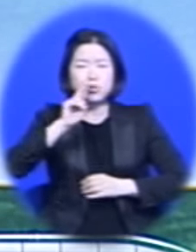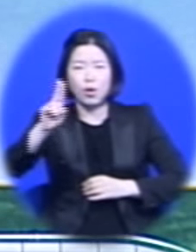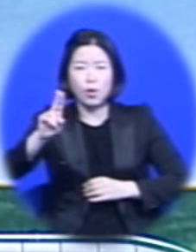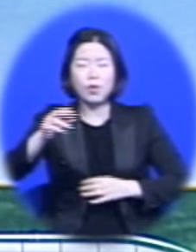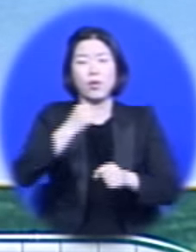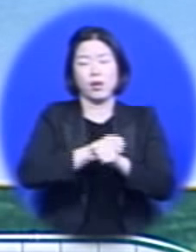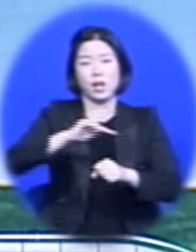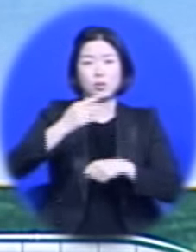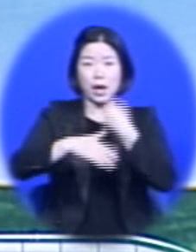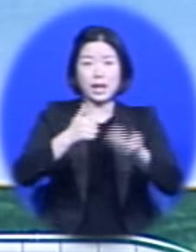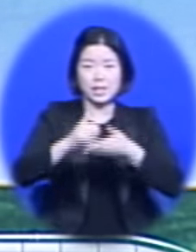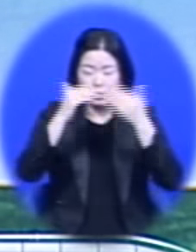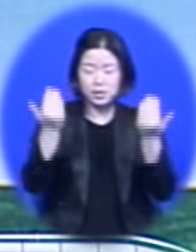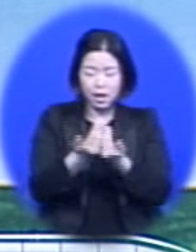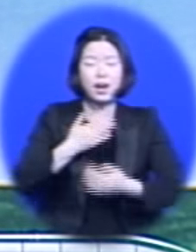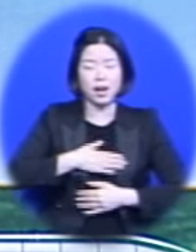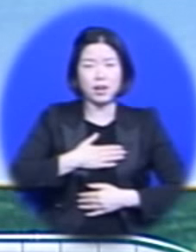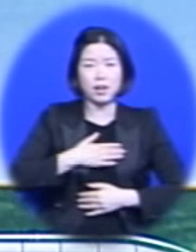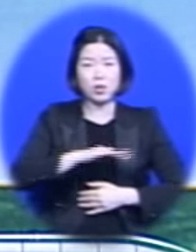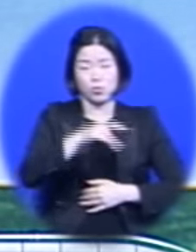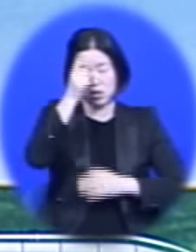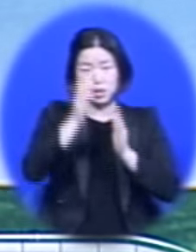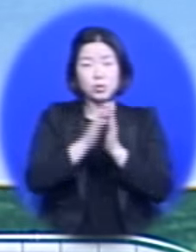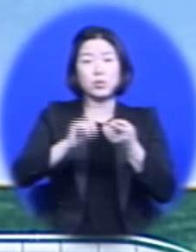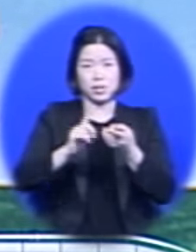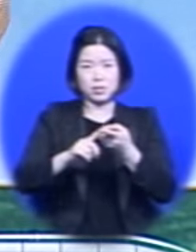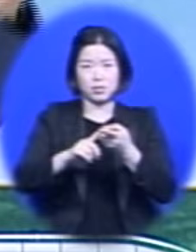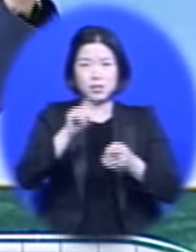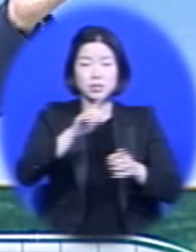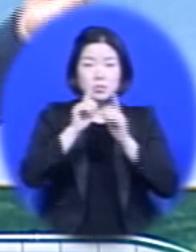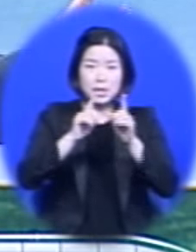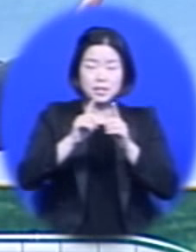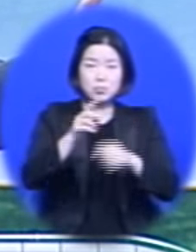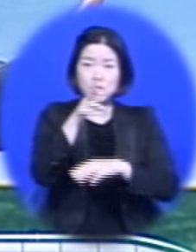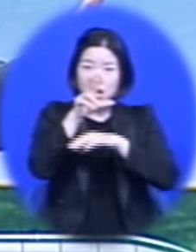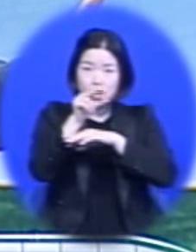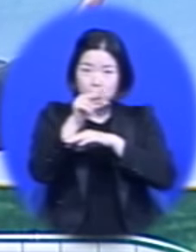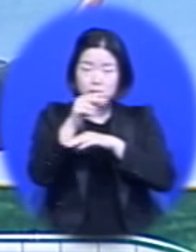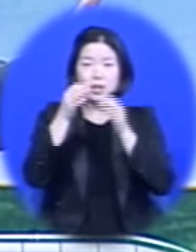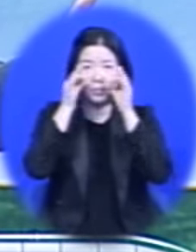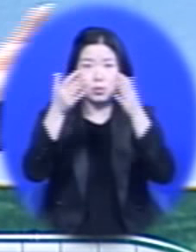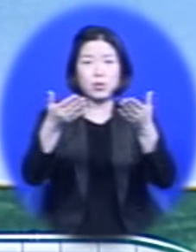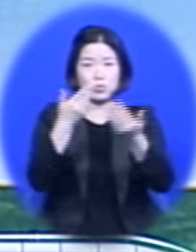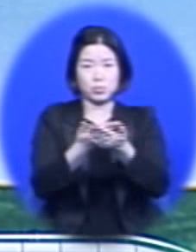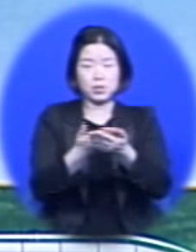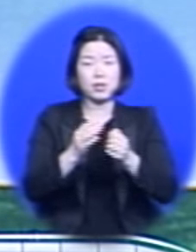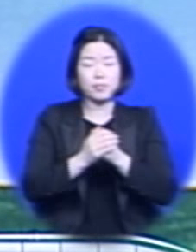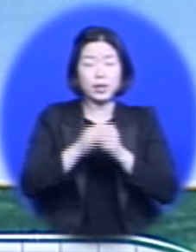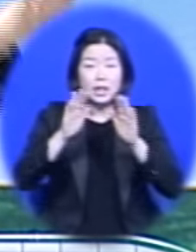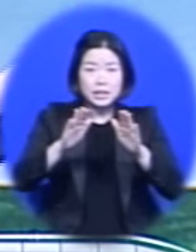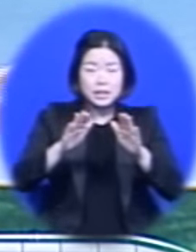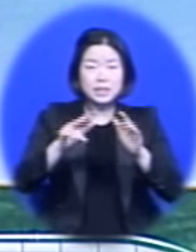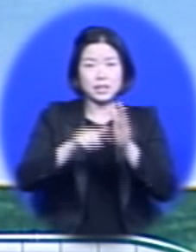다 아신다는 우리의 기도를 그 말씀을 영상으로 보여주셨어요. 이 시간에도